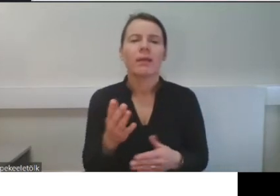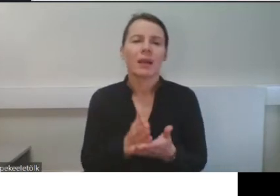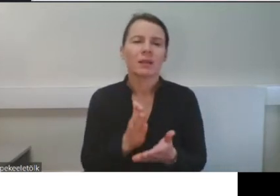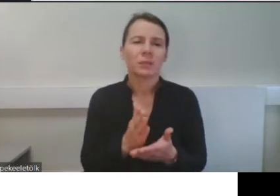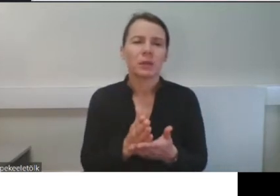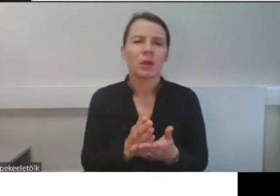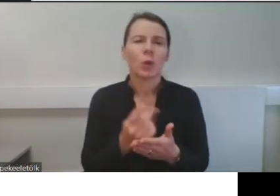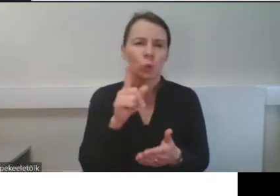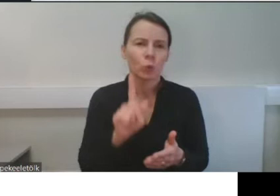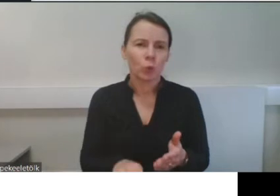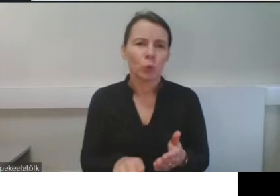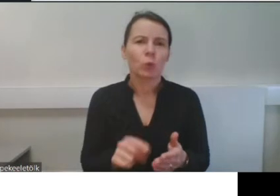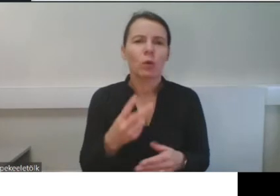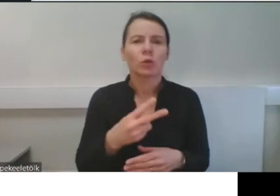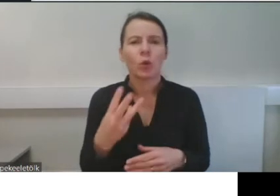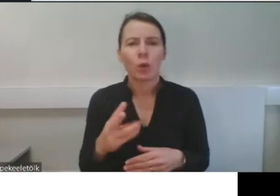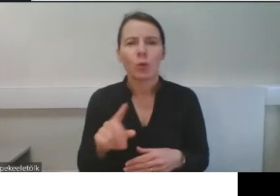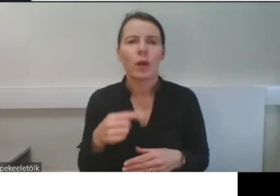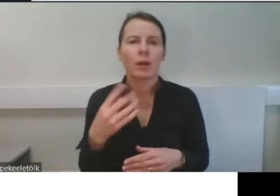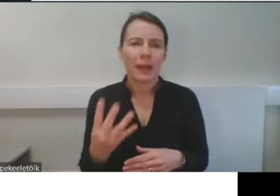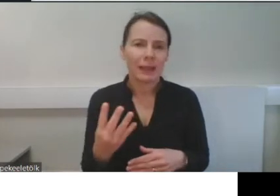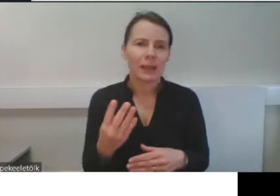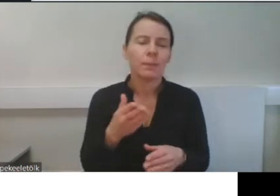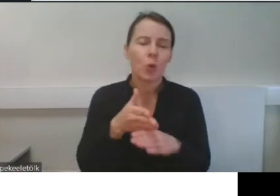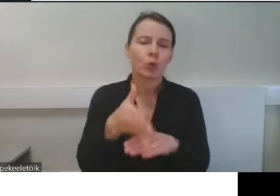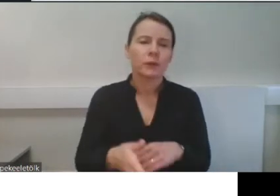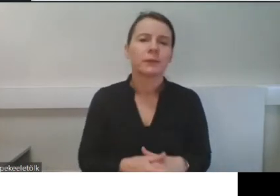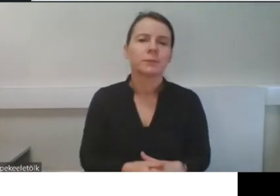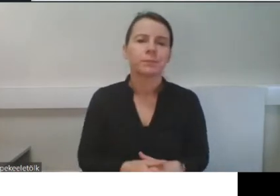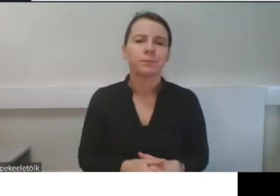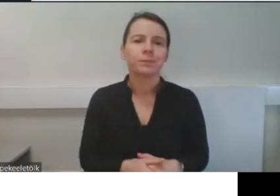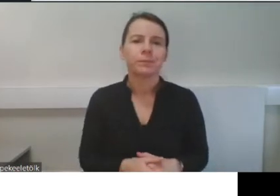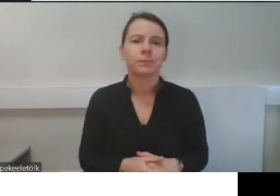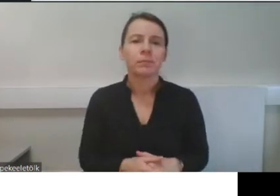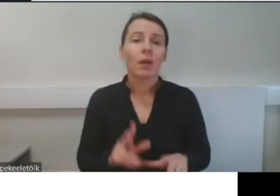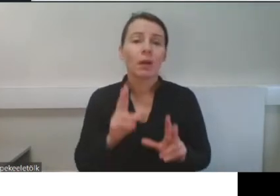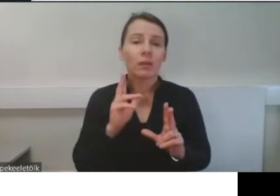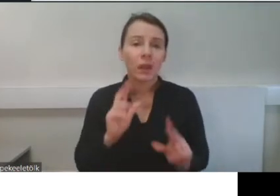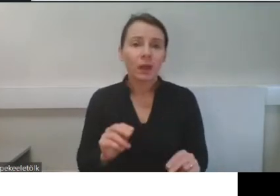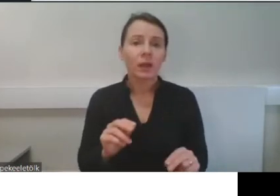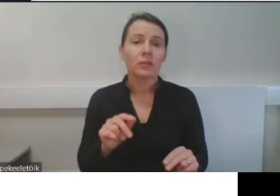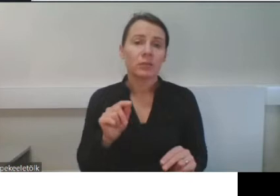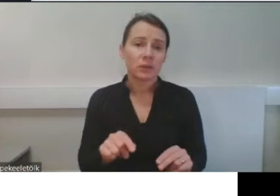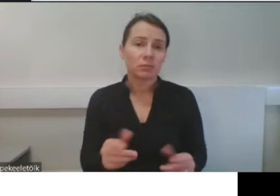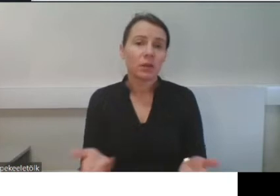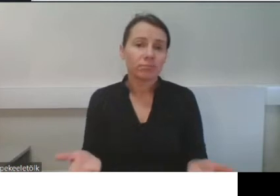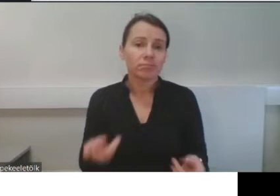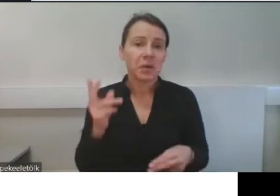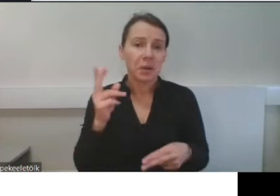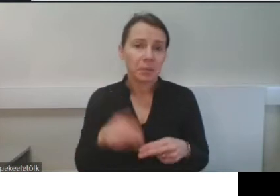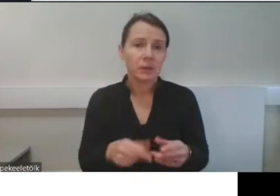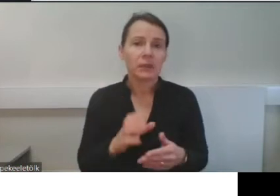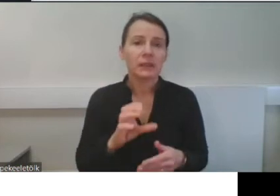on loodud ka selline kategooria nagu muud pöördumised, kus on siis võimalik KOV-il panna segamini igasuguseid